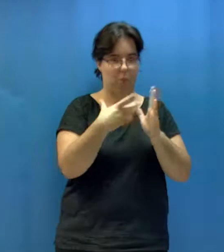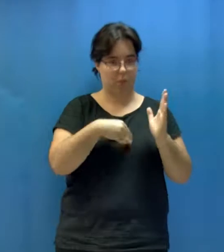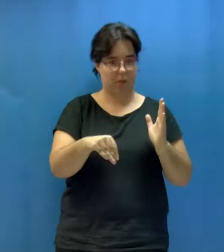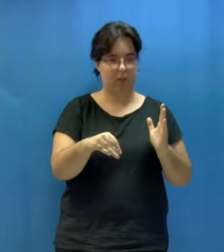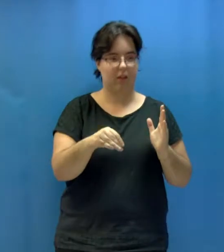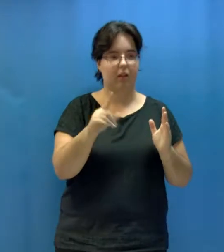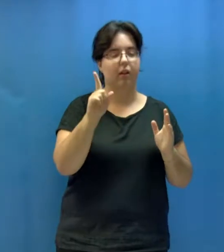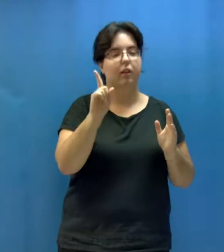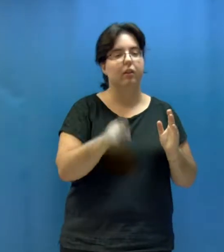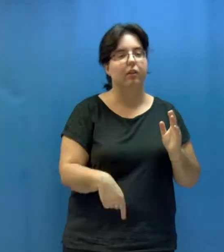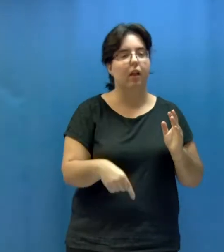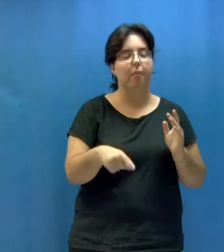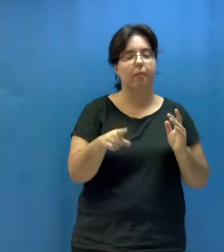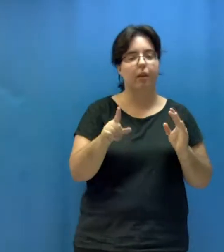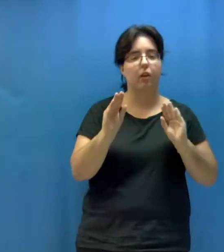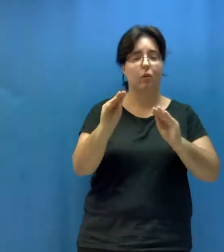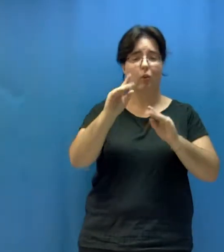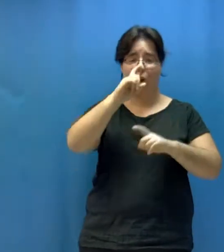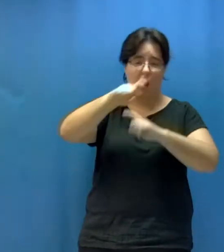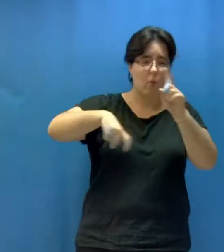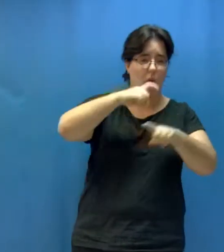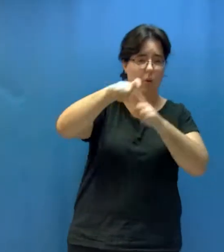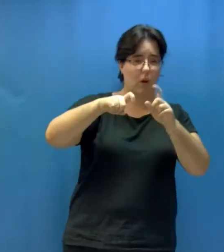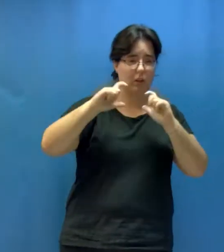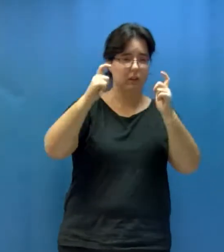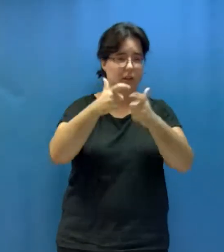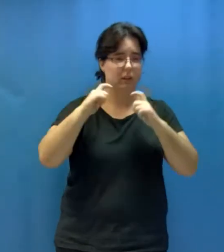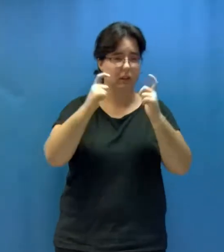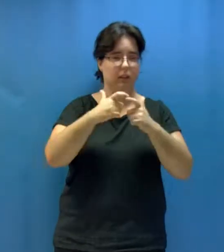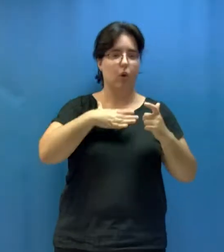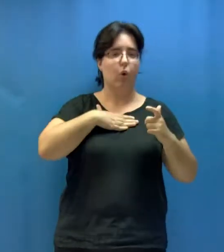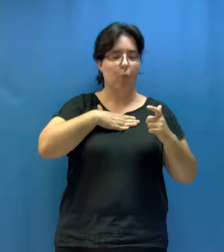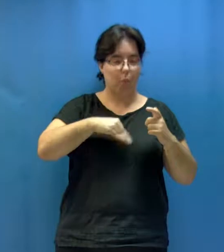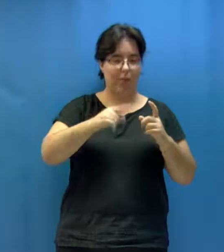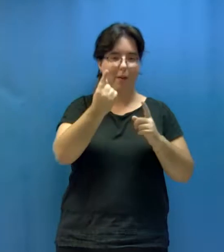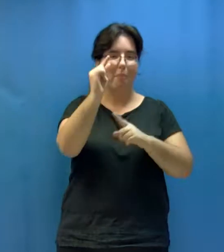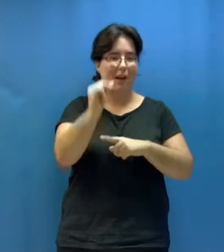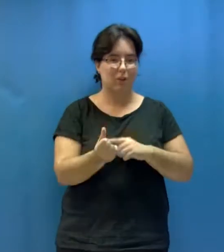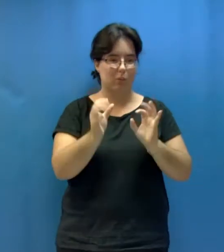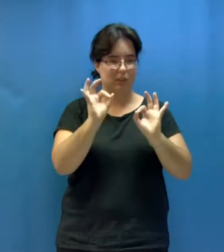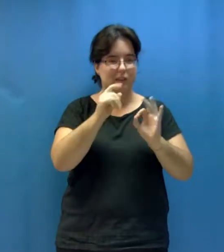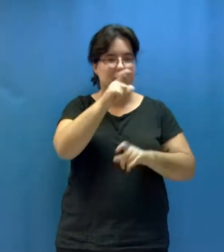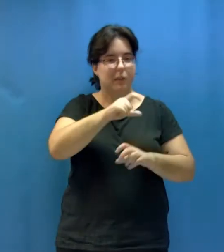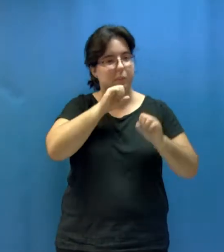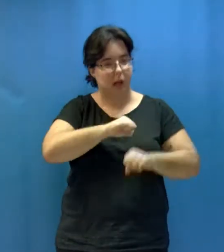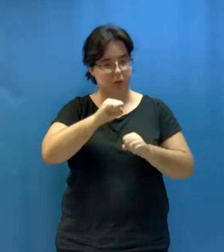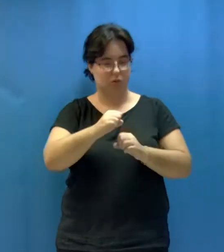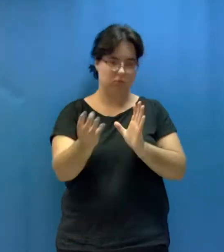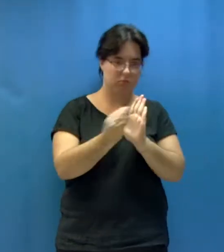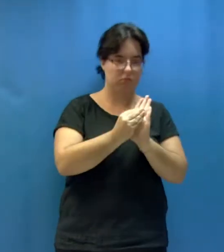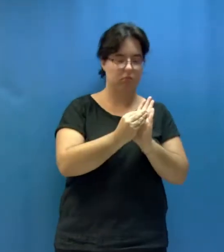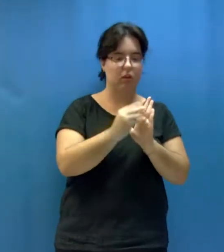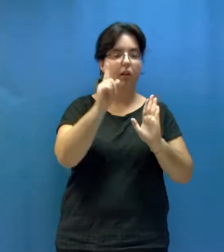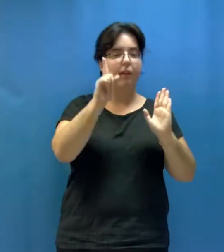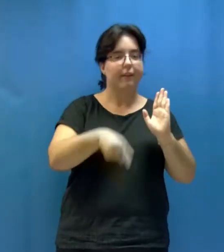o que almenys una sessió anual es dediqui a debatre els pressupostos de l'àrea de gent major. També hem estat d'acord en que és convenient comptar amb algun tipus